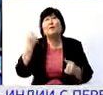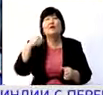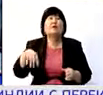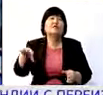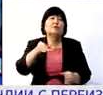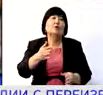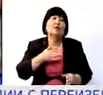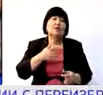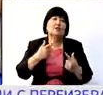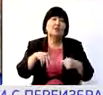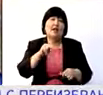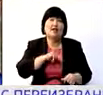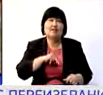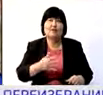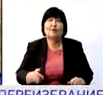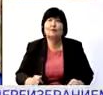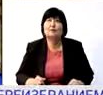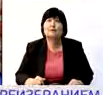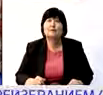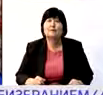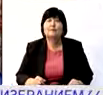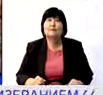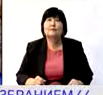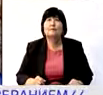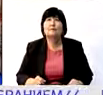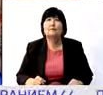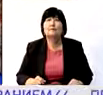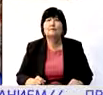победу всему нашему коллективу. Айгерим Туриман, Ахан Алиев, Досхан Сатпай, телеканал «Кызылорда».